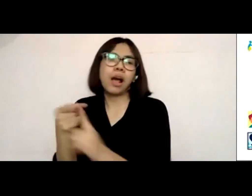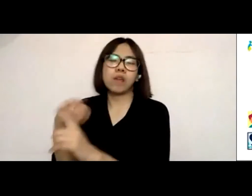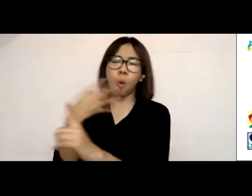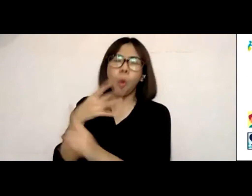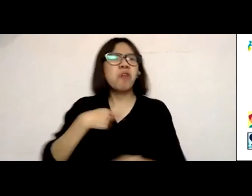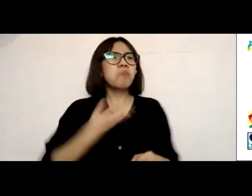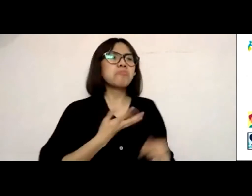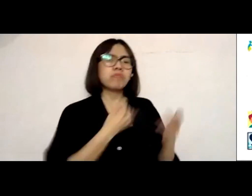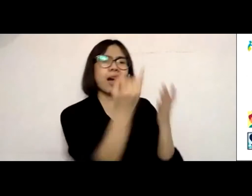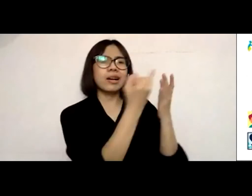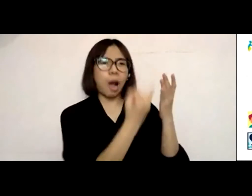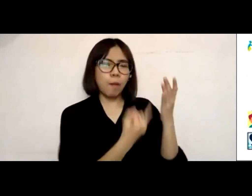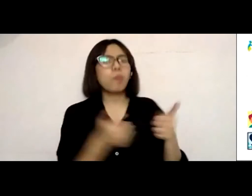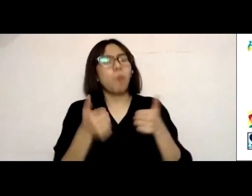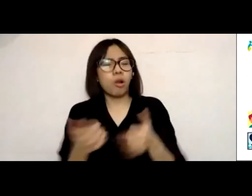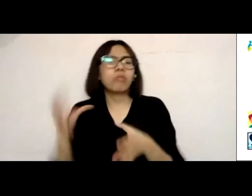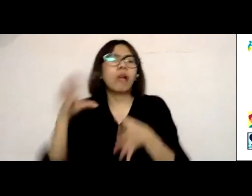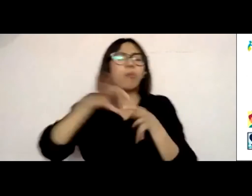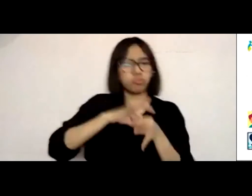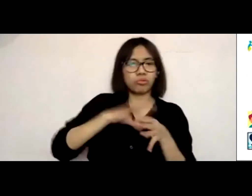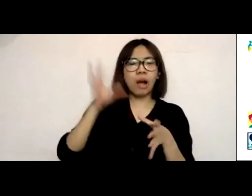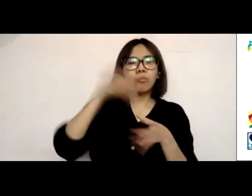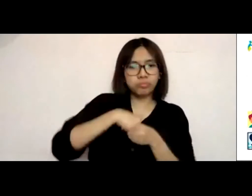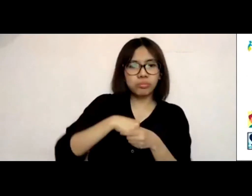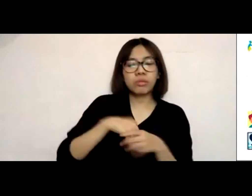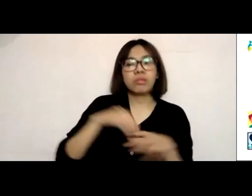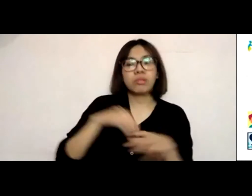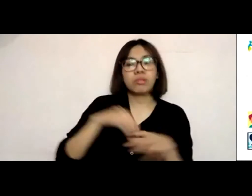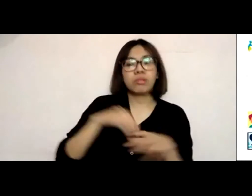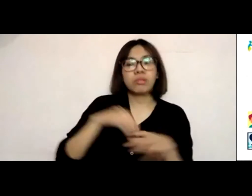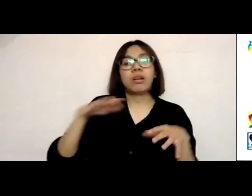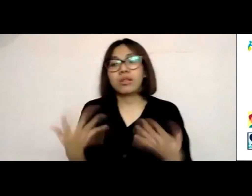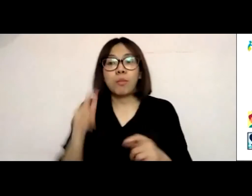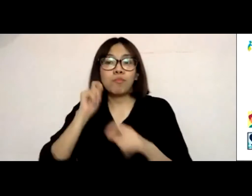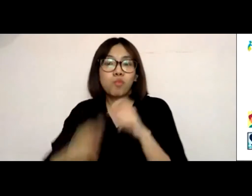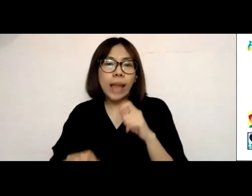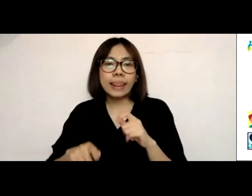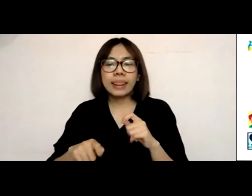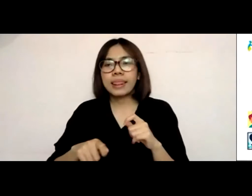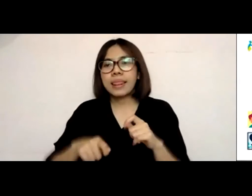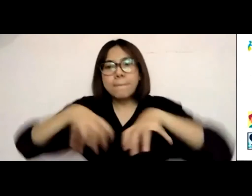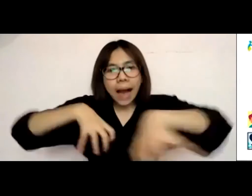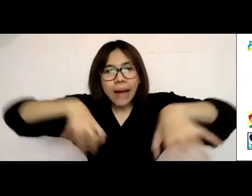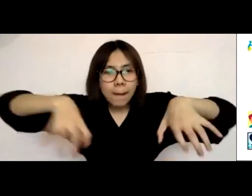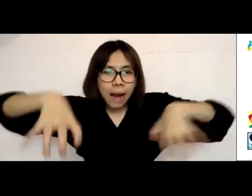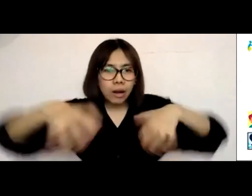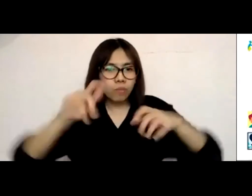kita dengan brand atau merek perusahaan lain, seperti itu. Nah, kalau dari pengalaman kontrak kerja tadi,